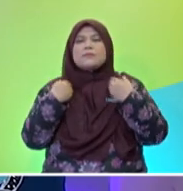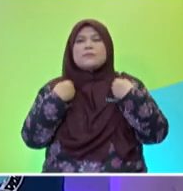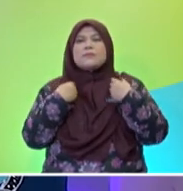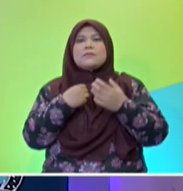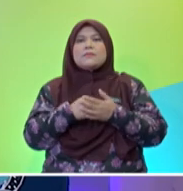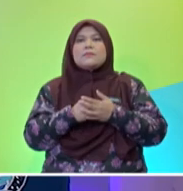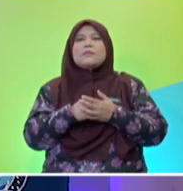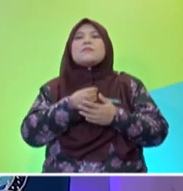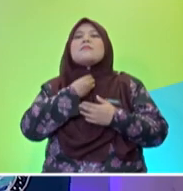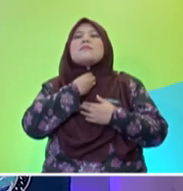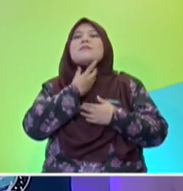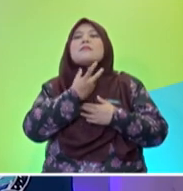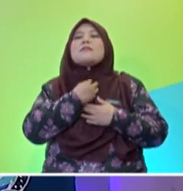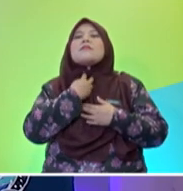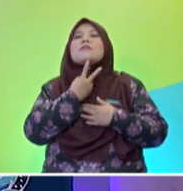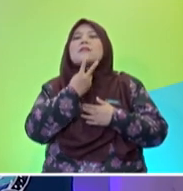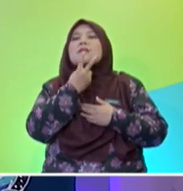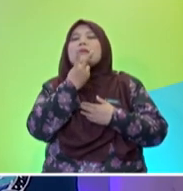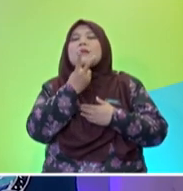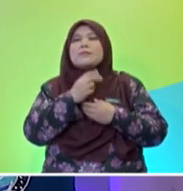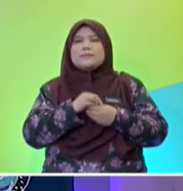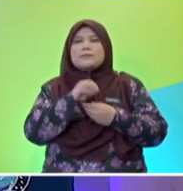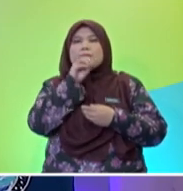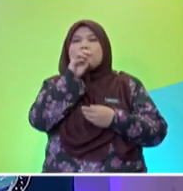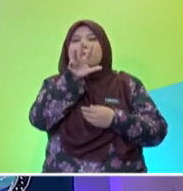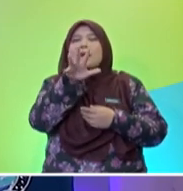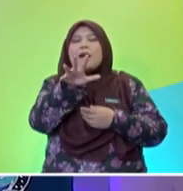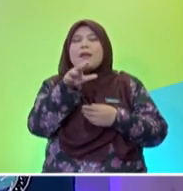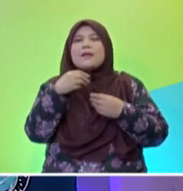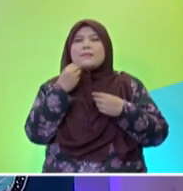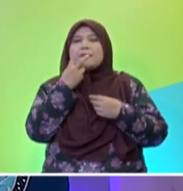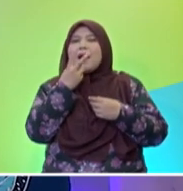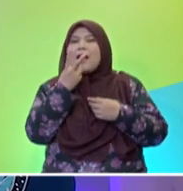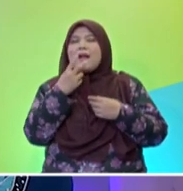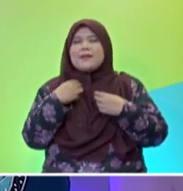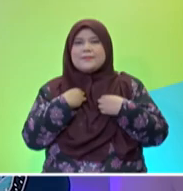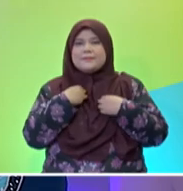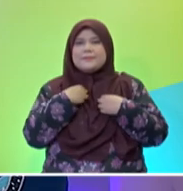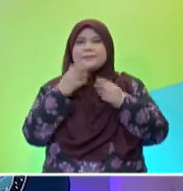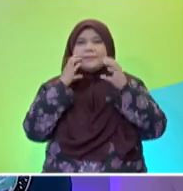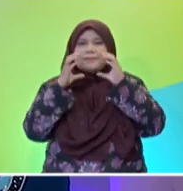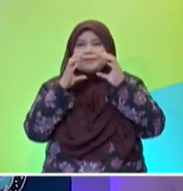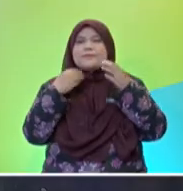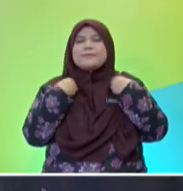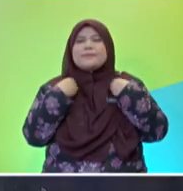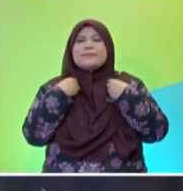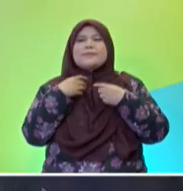betis suara jadi bila dia mengeluarkan getaran itu akan mengeluarkan bunyi Kucing lah